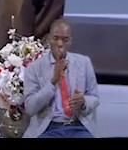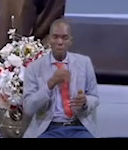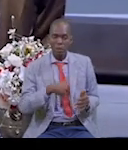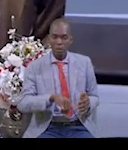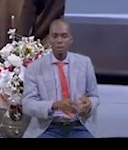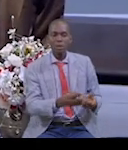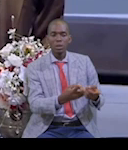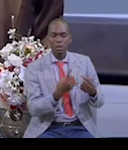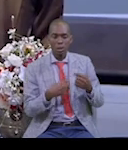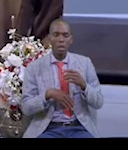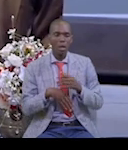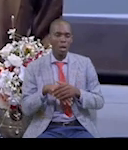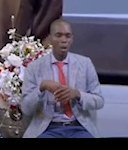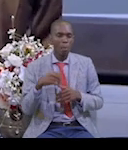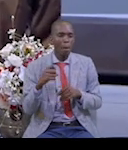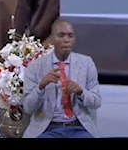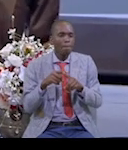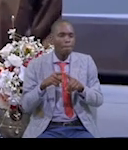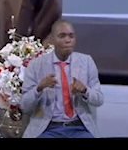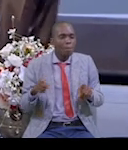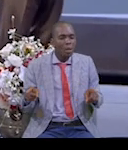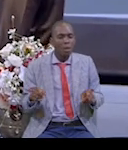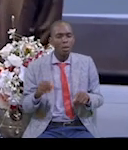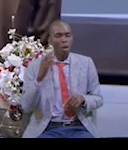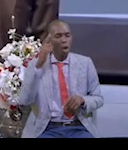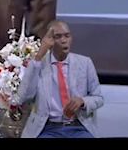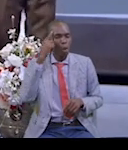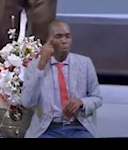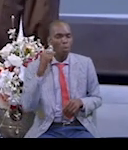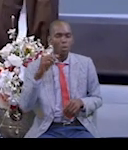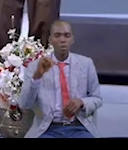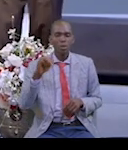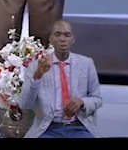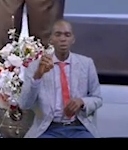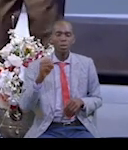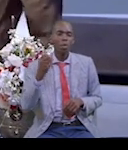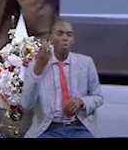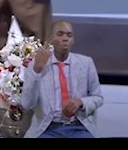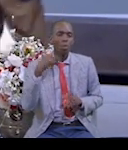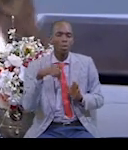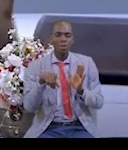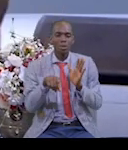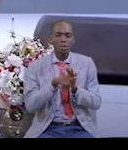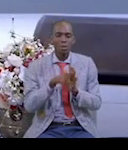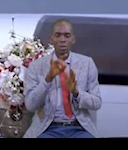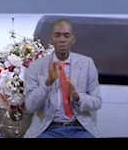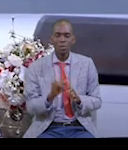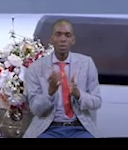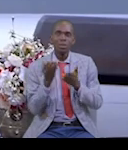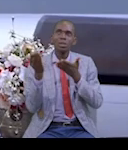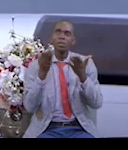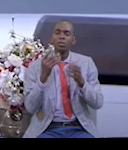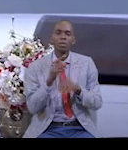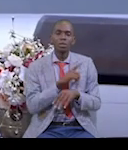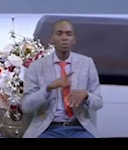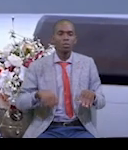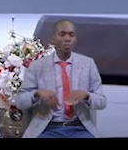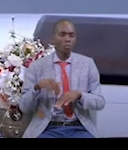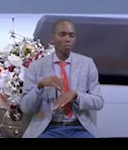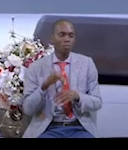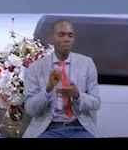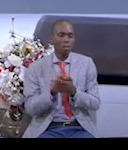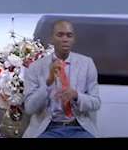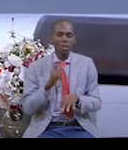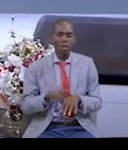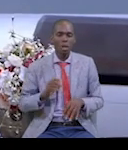was negatively serving the Lord. కానీ వ్యతిరేకమైన విధానపు సేవ. In our lives, మన